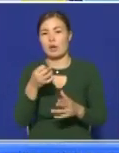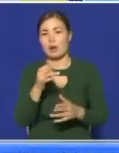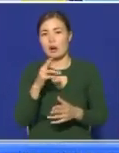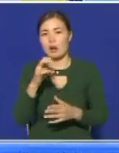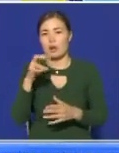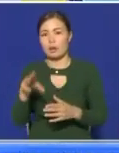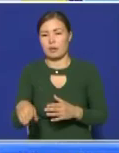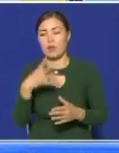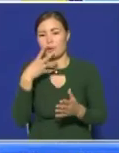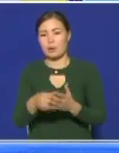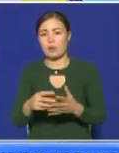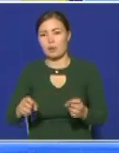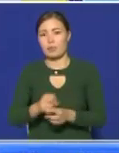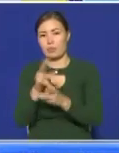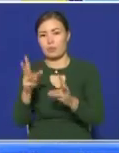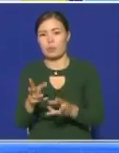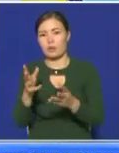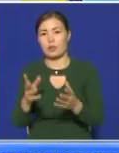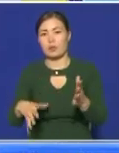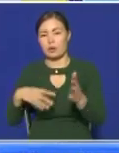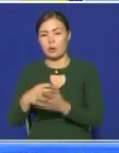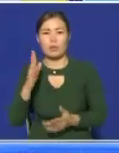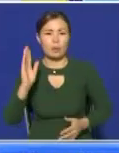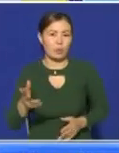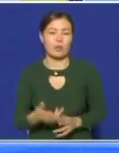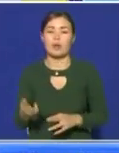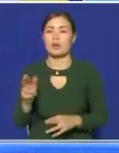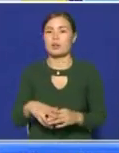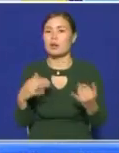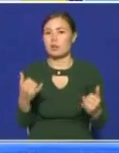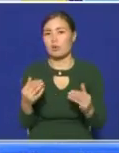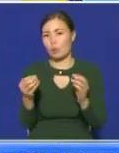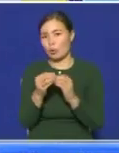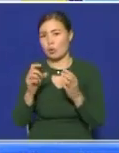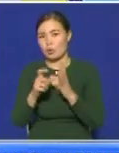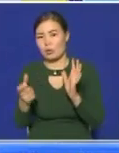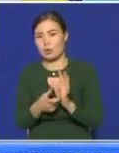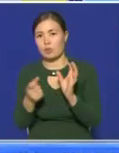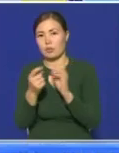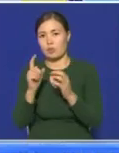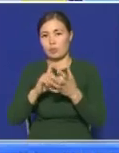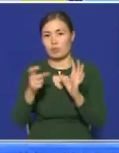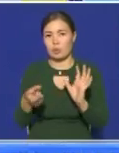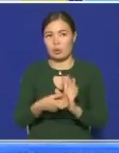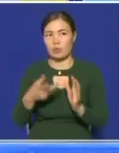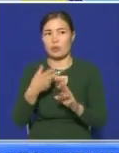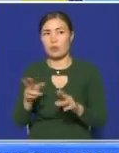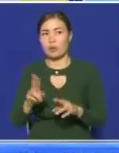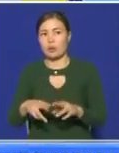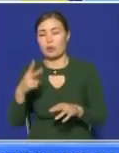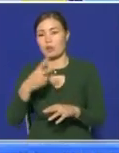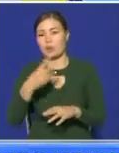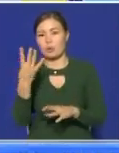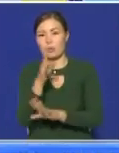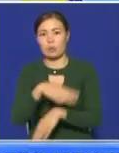қоры өзінің қамқорын алатын болады. Ол деген сөз, қазіргі 10-шы сынып, одан кейін 11-ші сыныпта біз осы